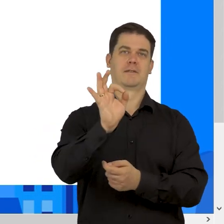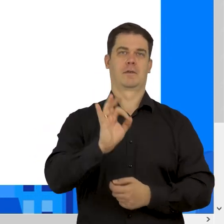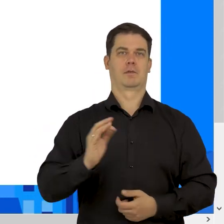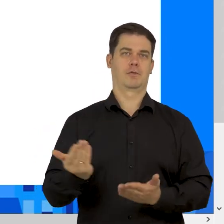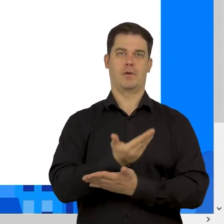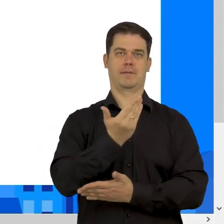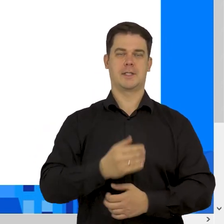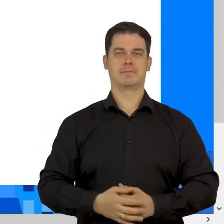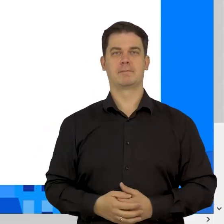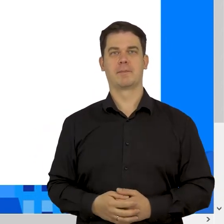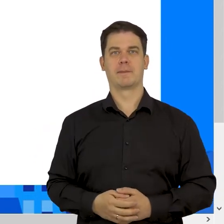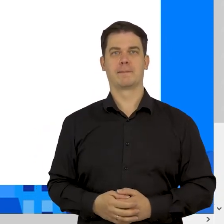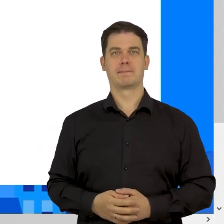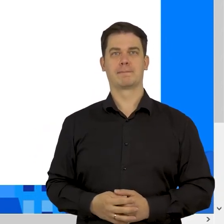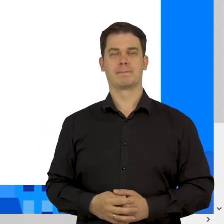nowe.